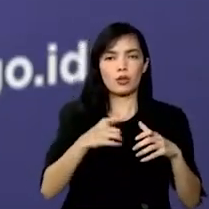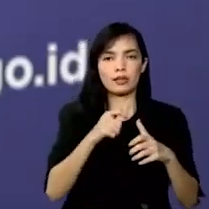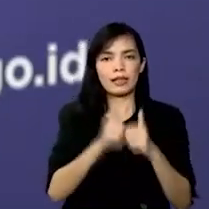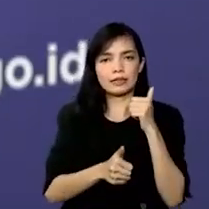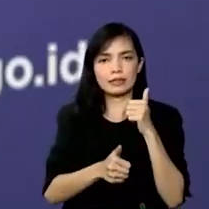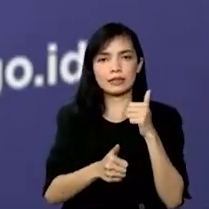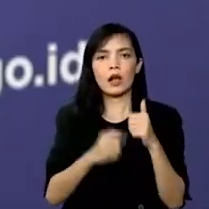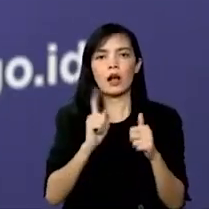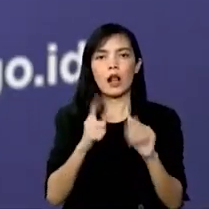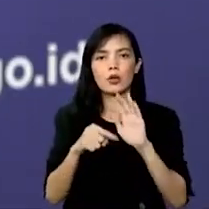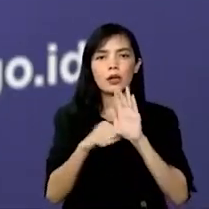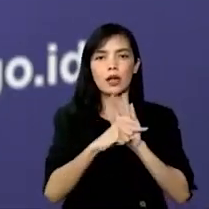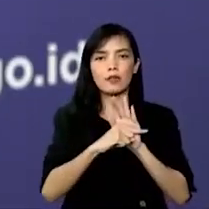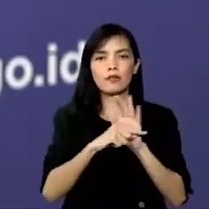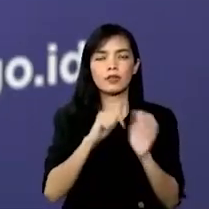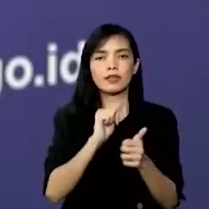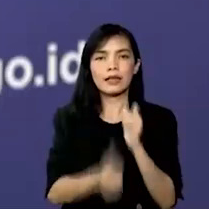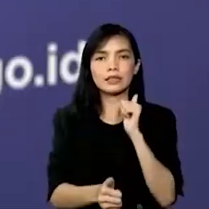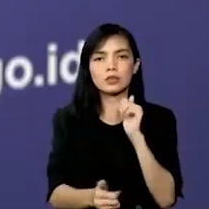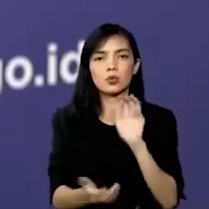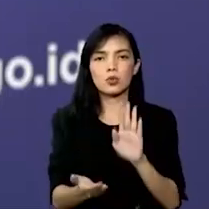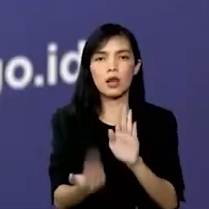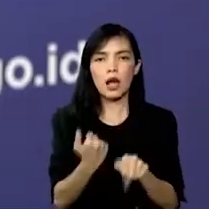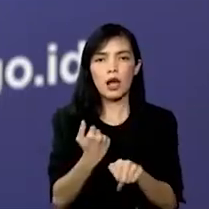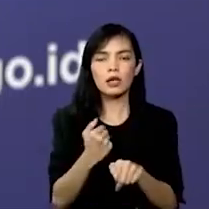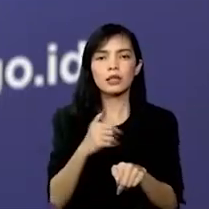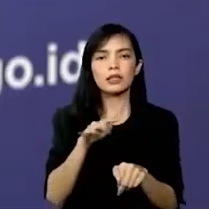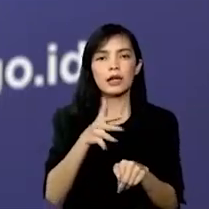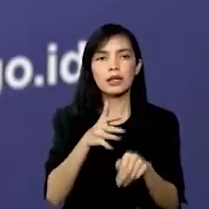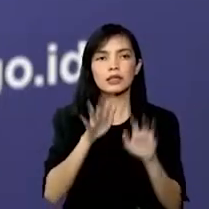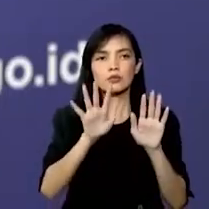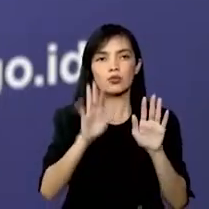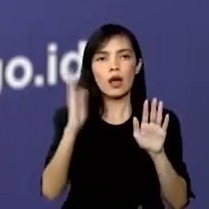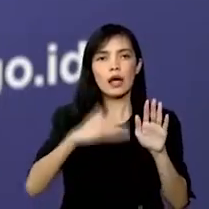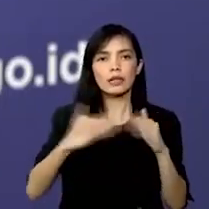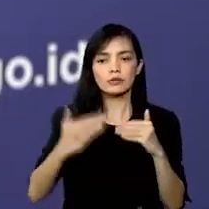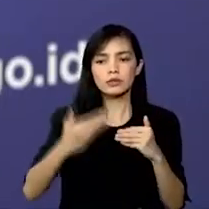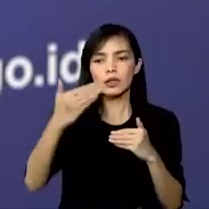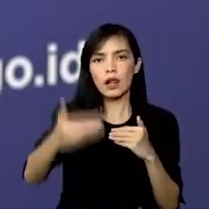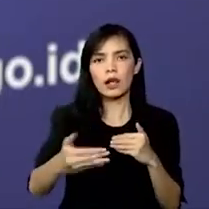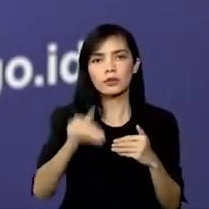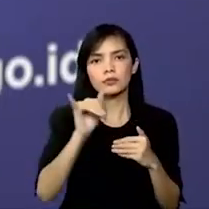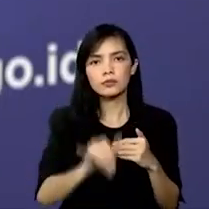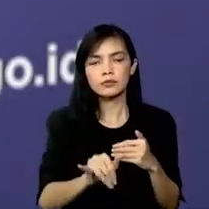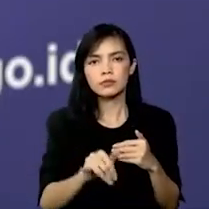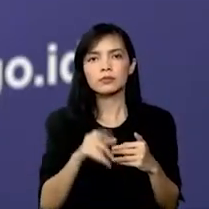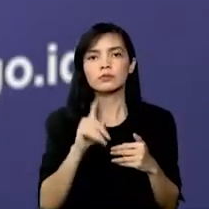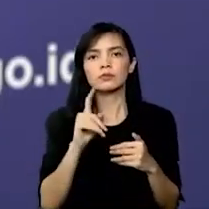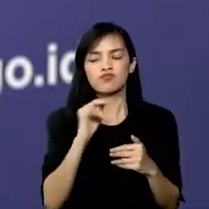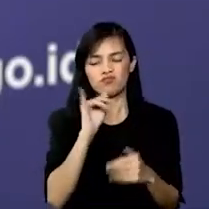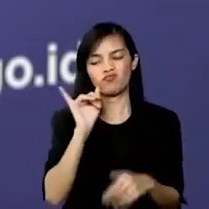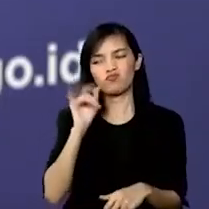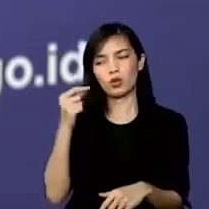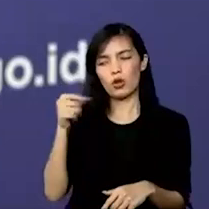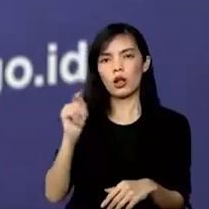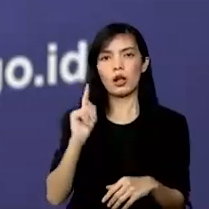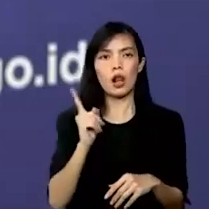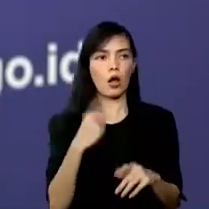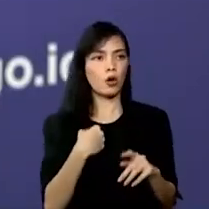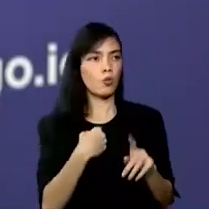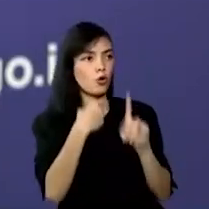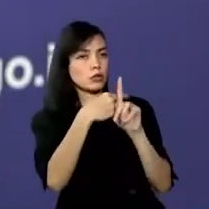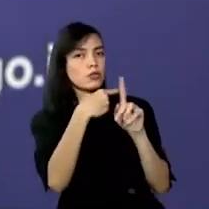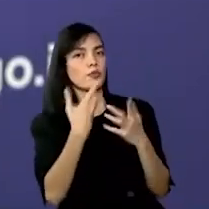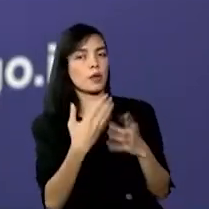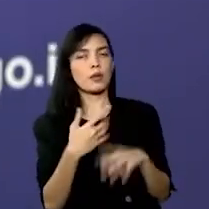negatif saya akan dites kembali sekitar 10 hari kemudian Iya kalau saya positif Bagaimana